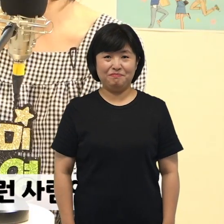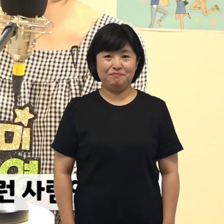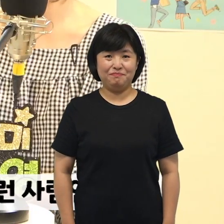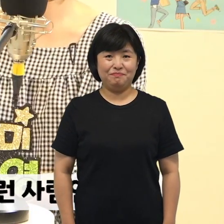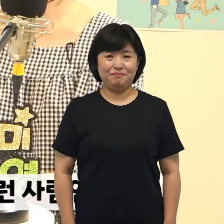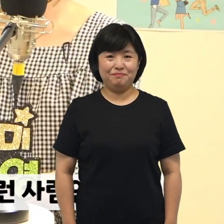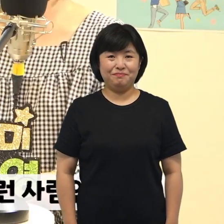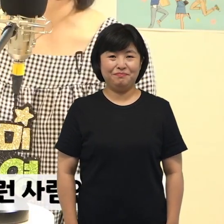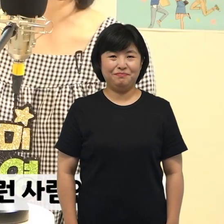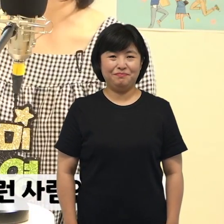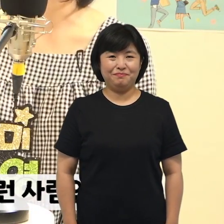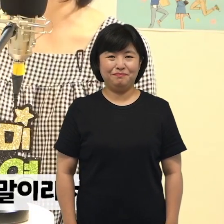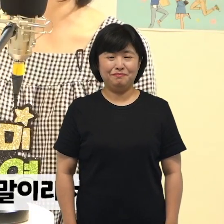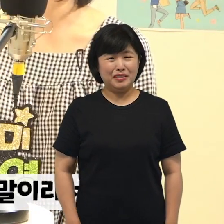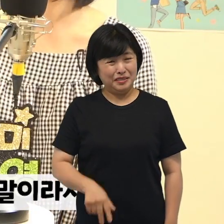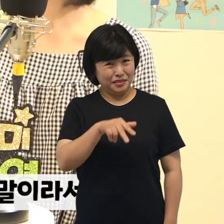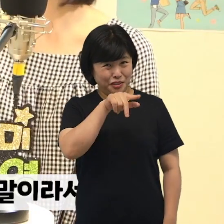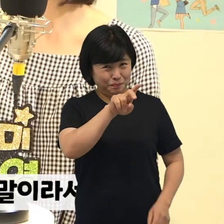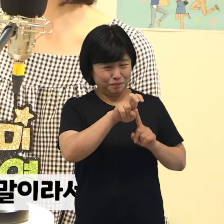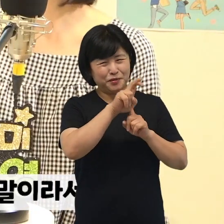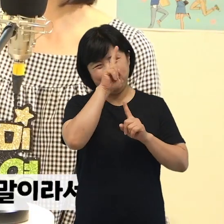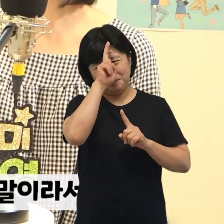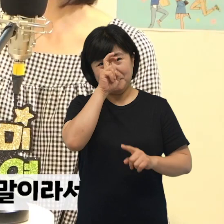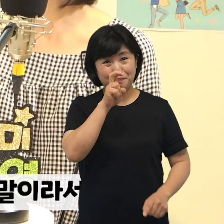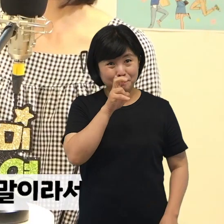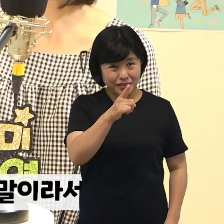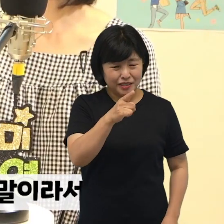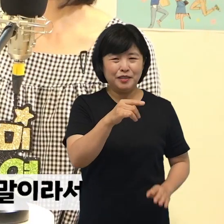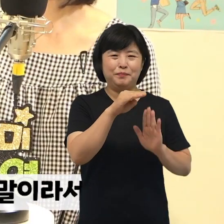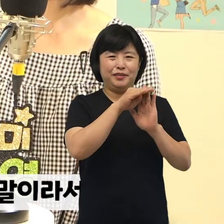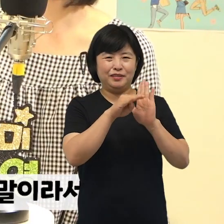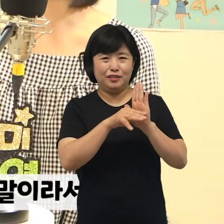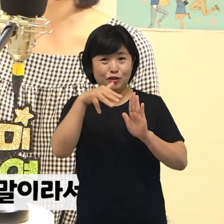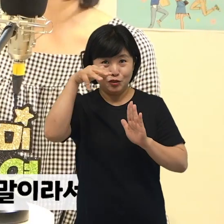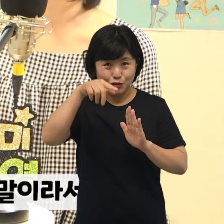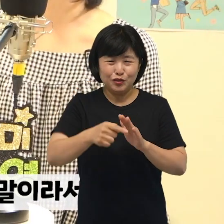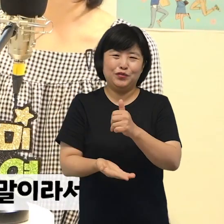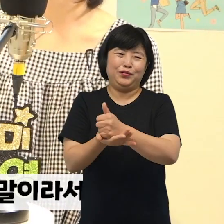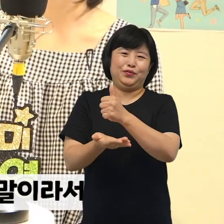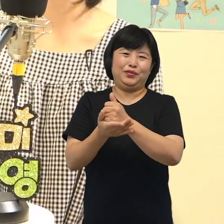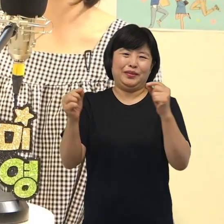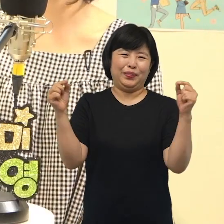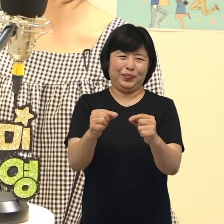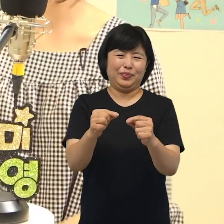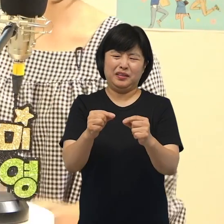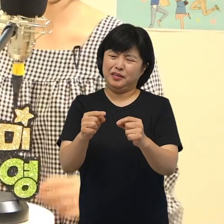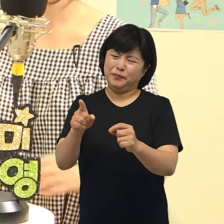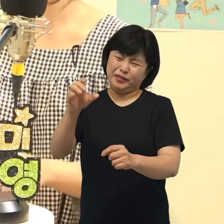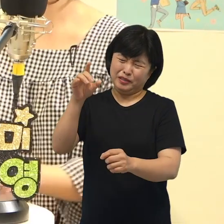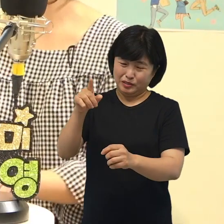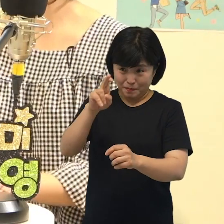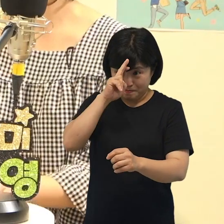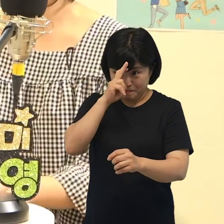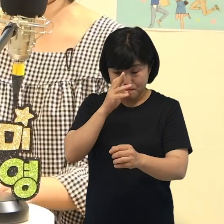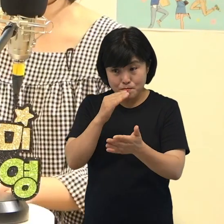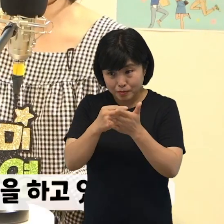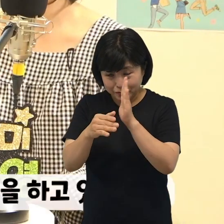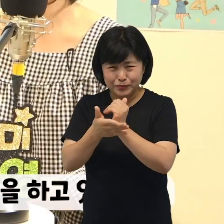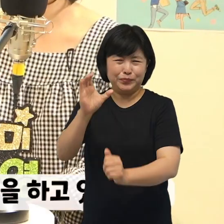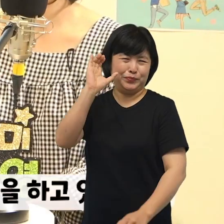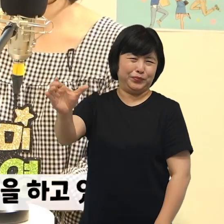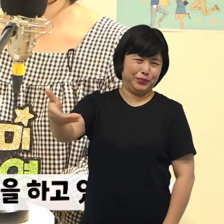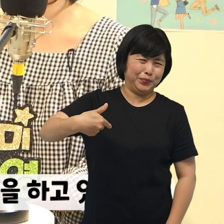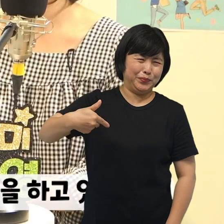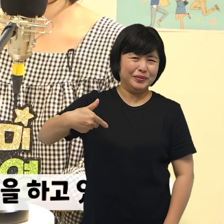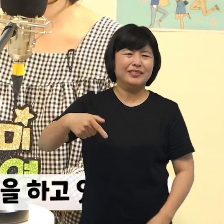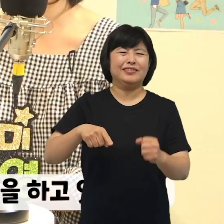그런 사람인데요. 그쵸. 이 전매추는 뭐냐면 점심 메뉴 추천이라는 말이라서 이제 뭐 전매추 해줘라고 하면은 점심